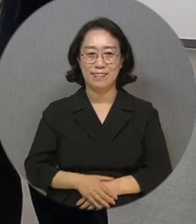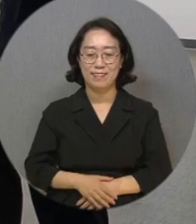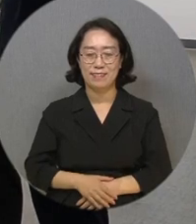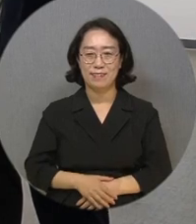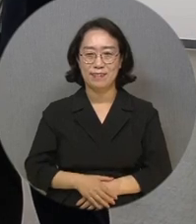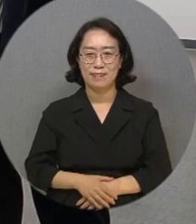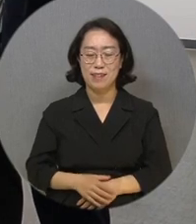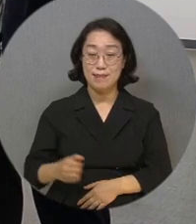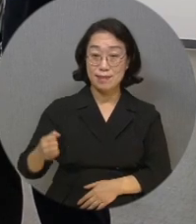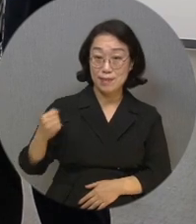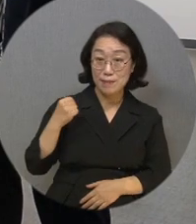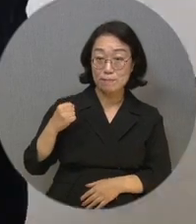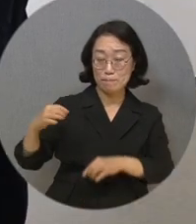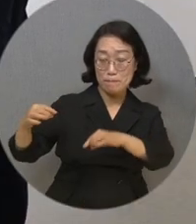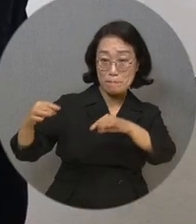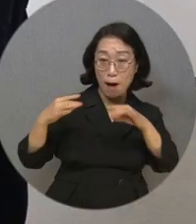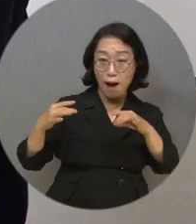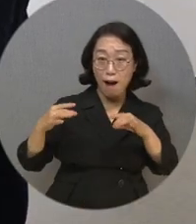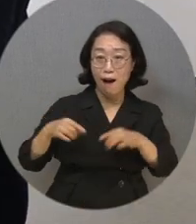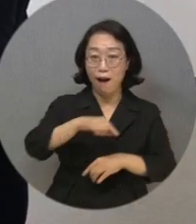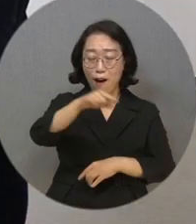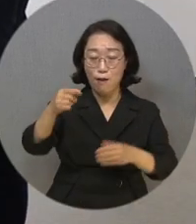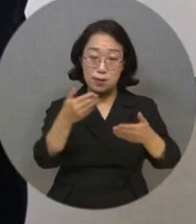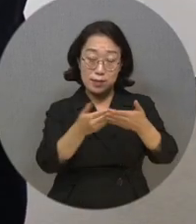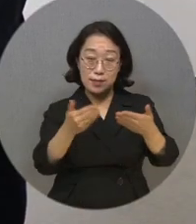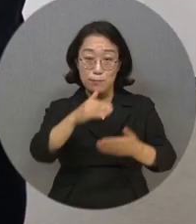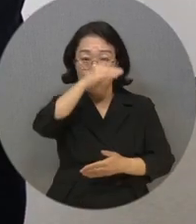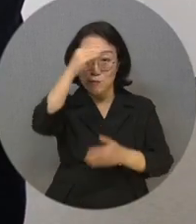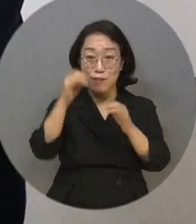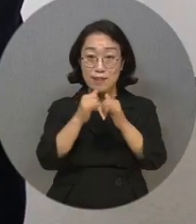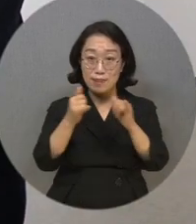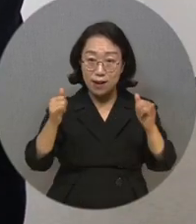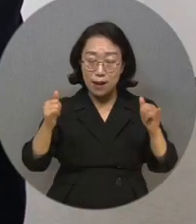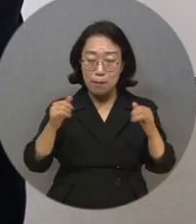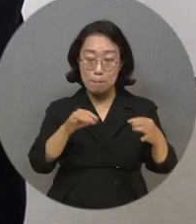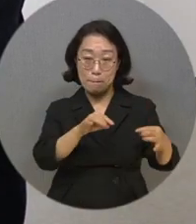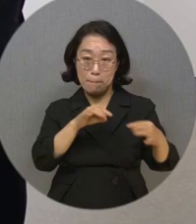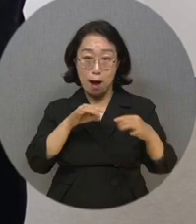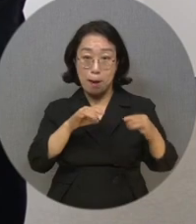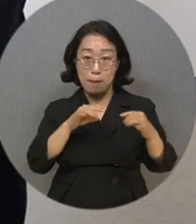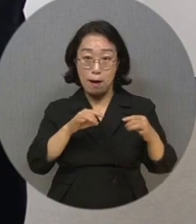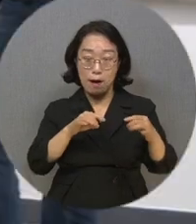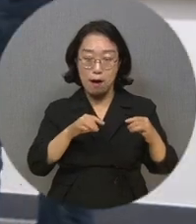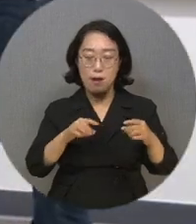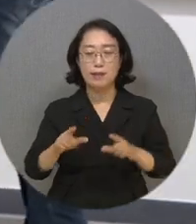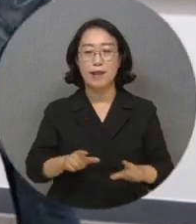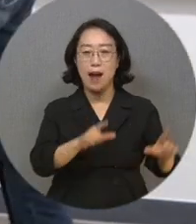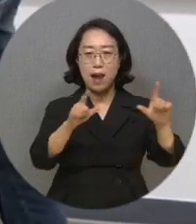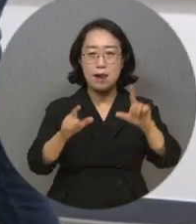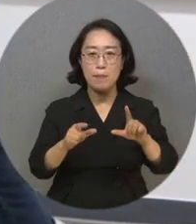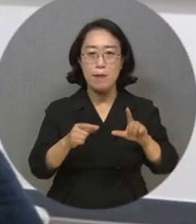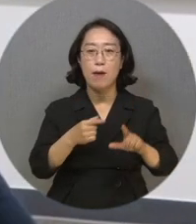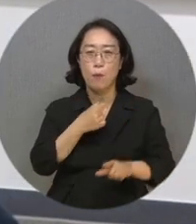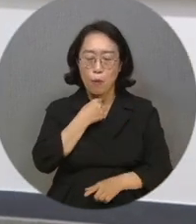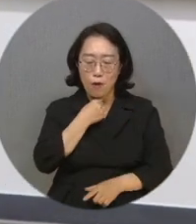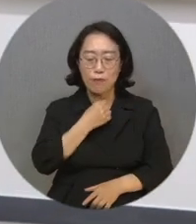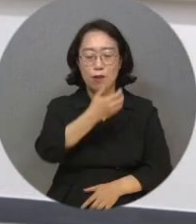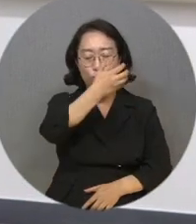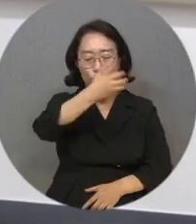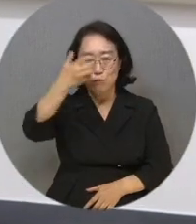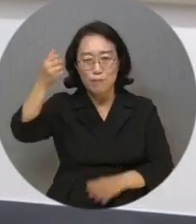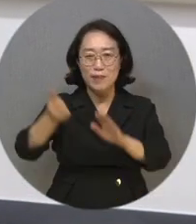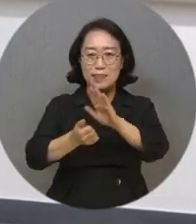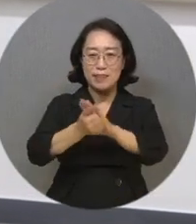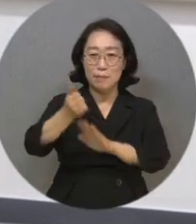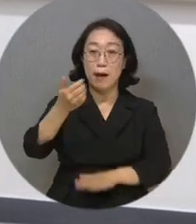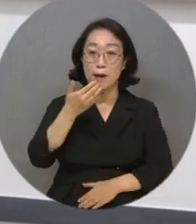다차원적인 에너지가 전하는 울림이 그림을 감상하는 이들에게 연결돼 우리 삶의 꿈과 희망의 에너지를